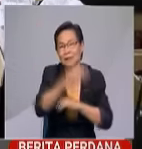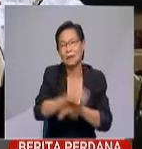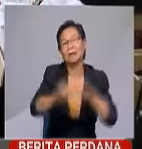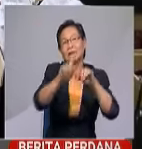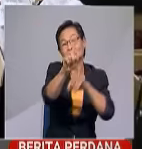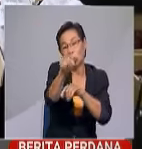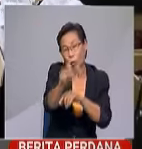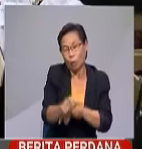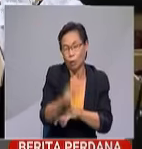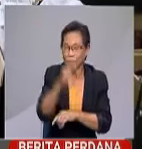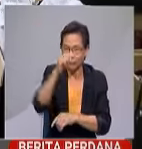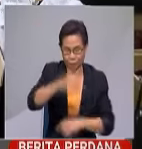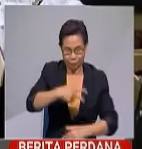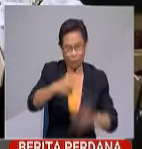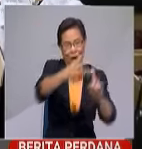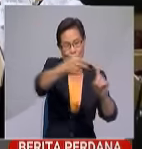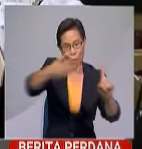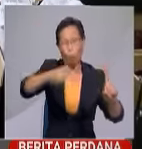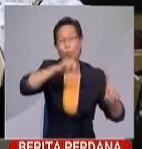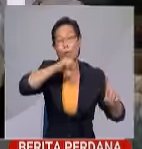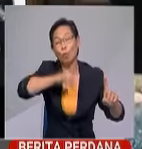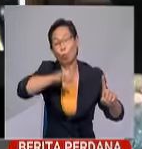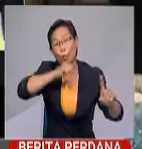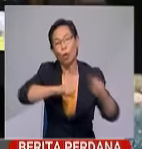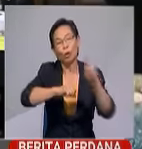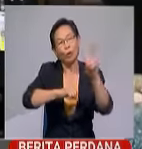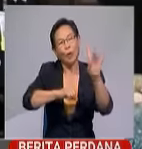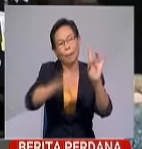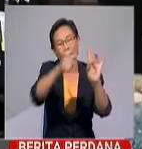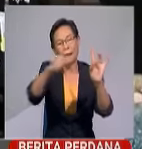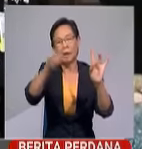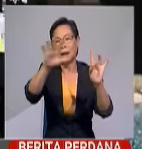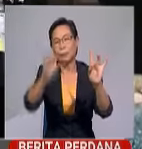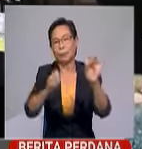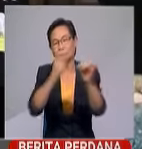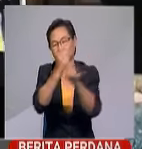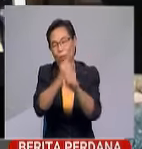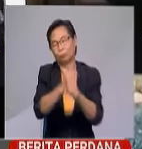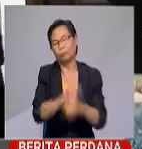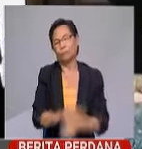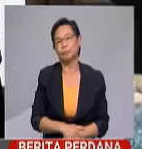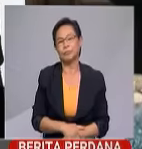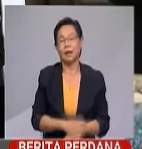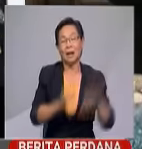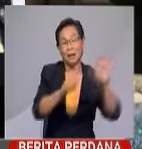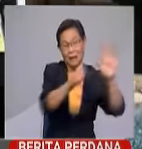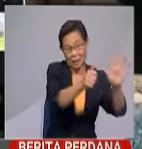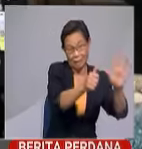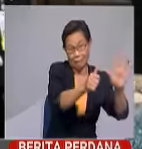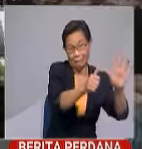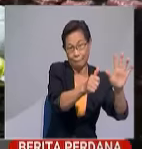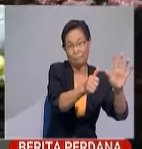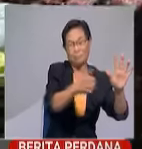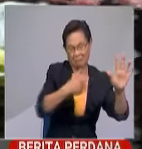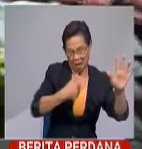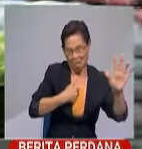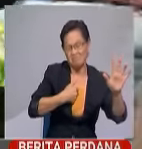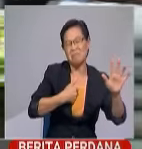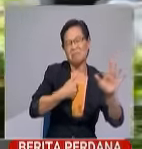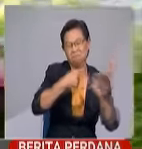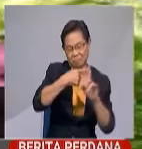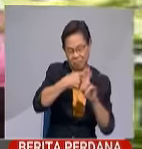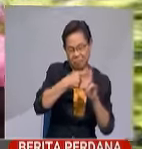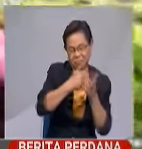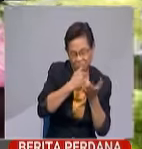dan seorang warga Indonesia berusia antara 28 hingga 50 tahun. 6 daripada mereka didapati positif